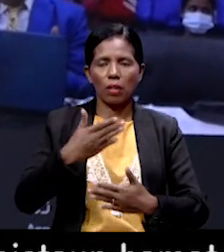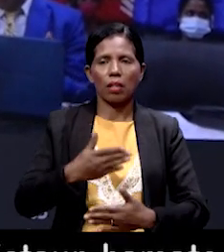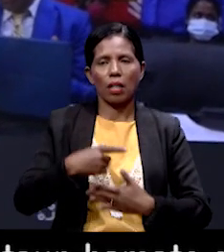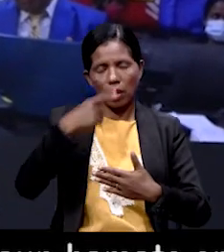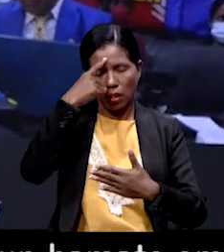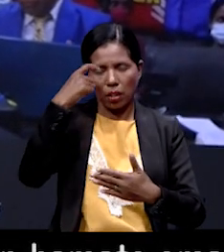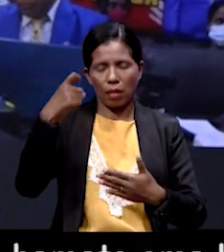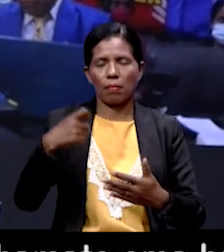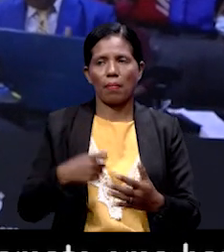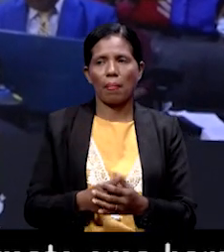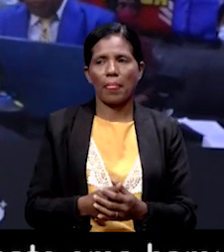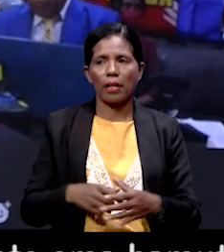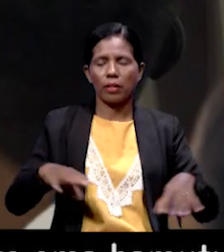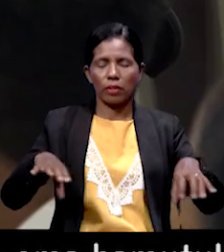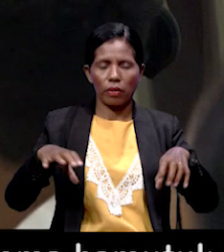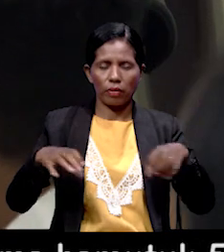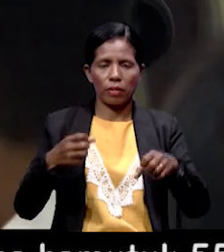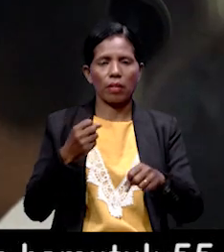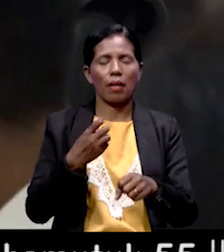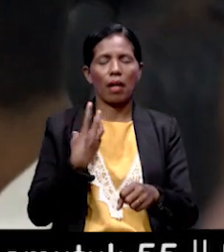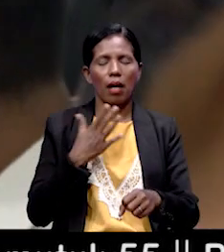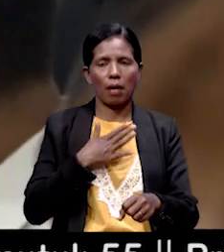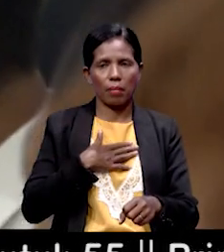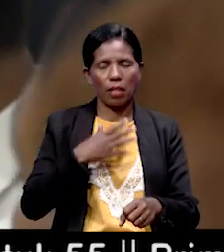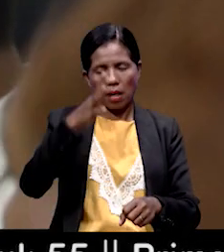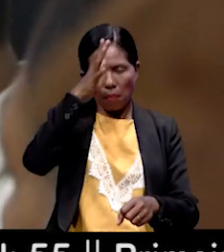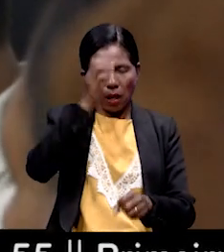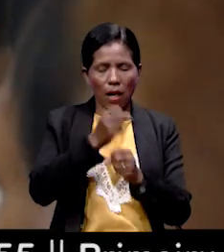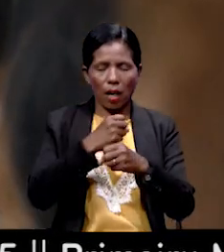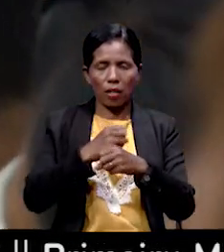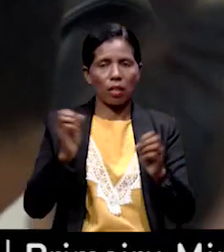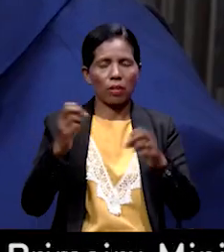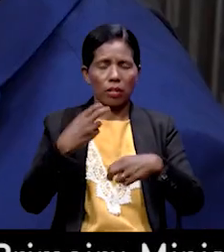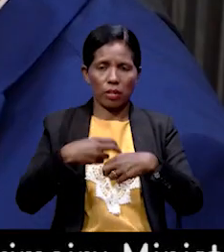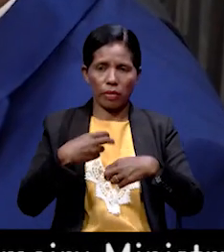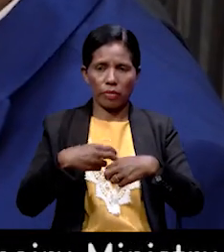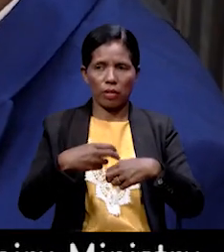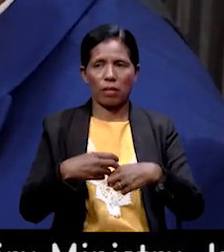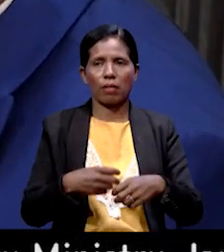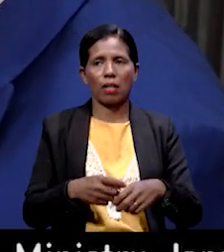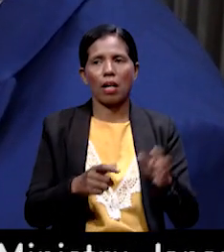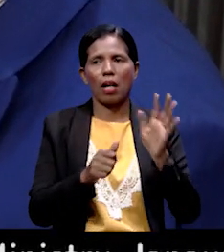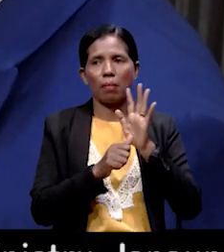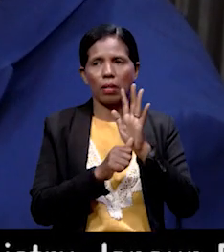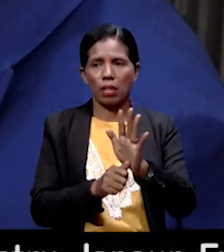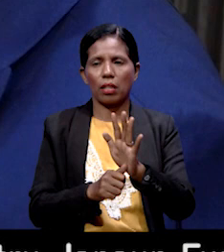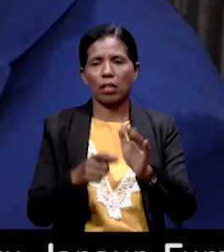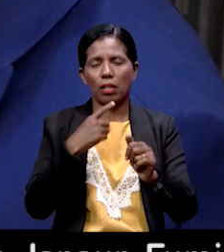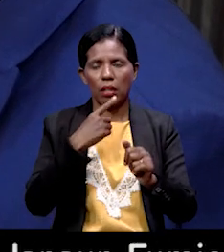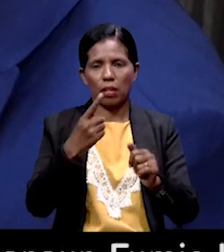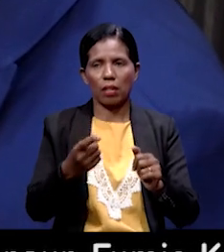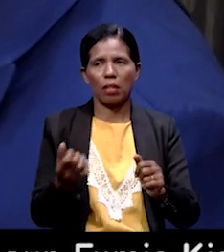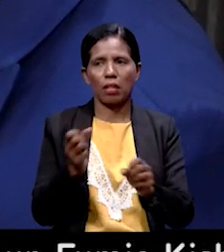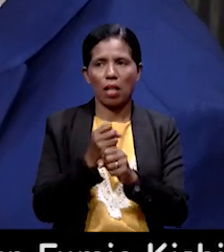tamba esforço ida ke amnia pai halo laos bat fasilida. Hanesang ohin ihan ini presentasaun hatete katak ni